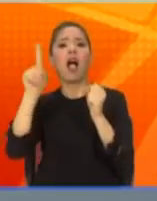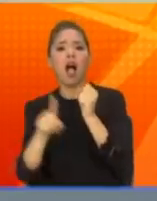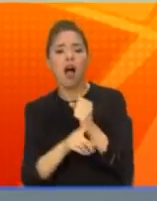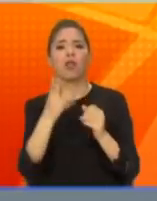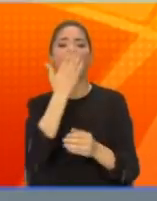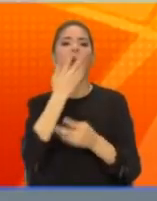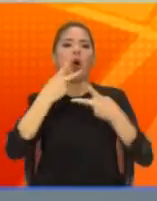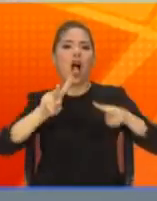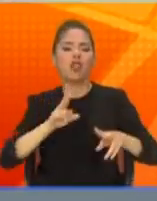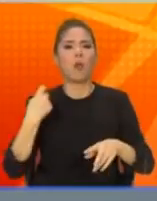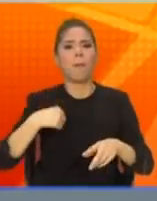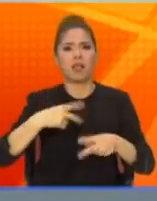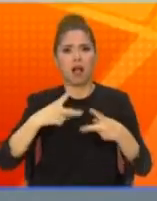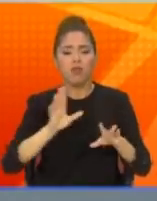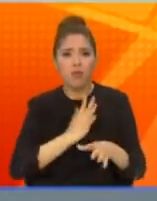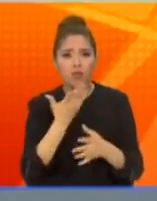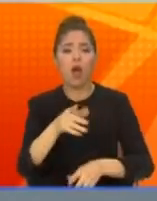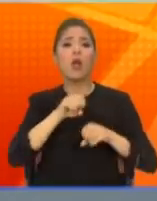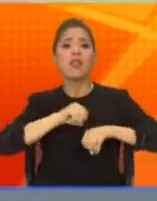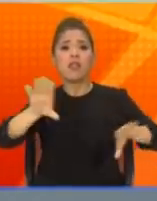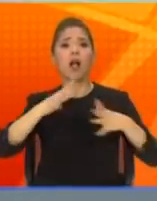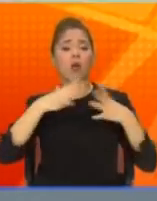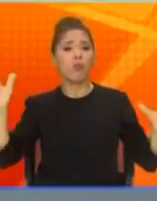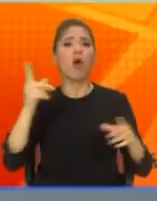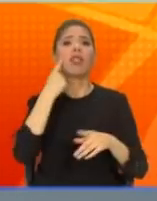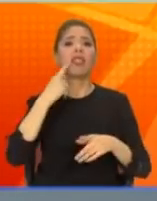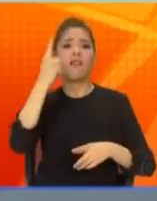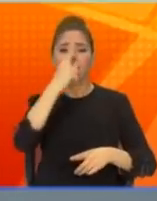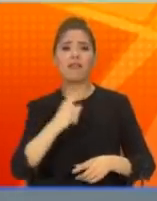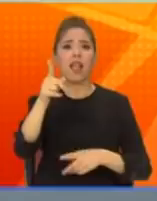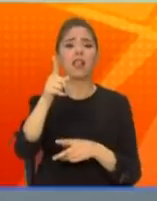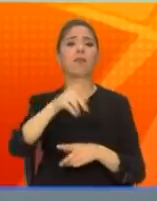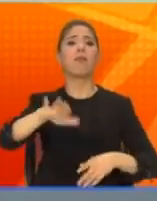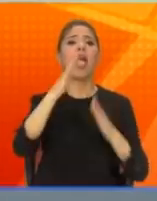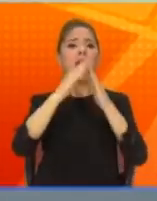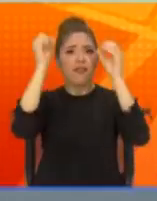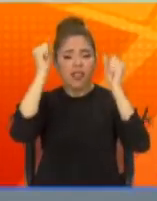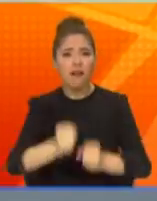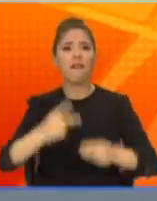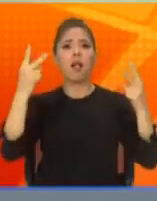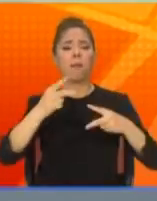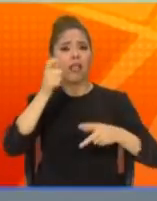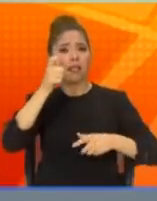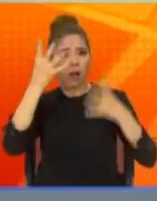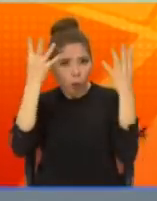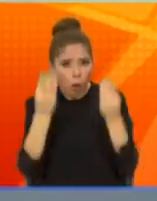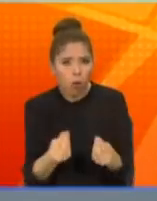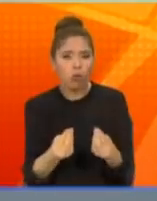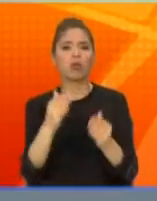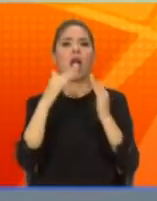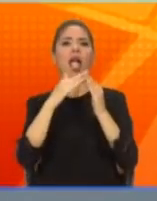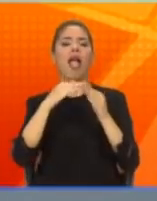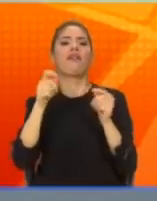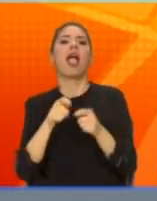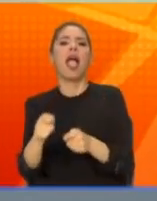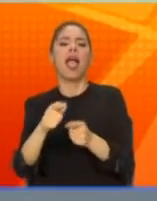sabahı açılacak ama salgının büyüklüğü ve devletin resmi kademelerinden ard arda gelen evde kalın mesajlarını dikkate alırsak evden